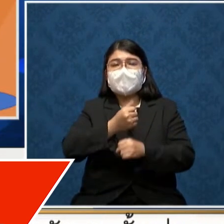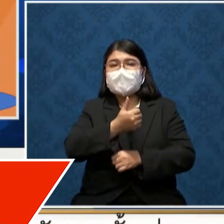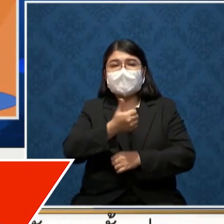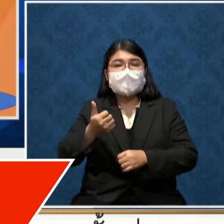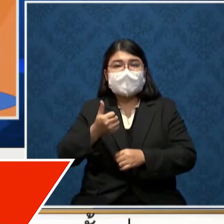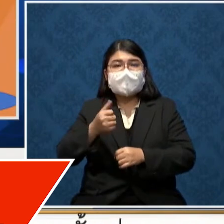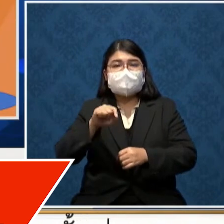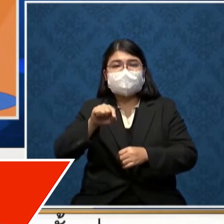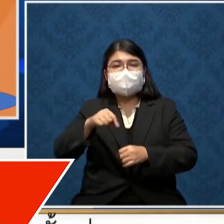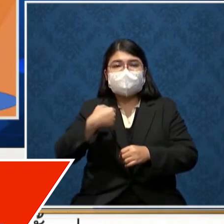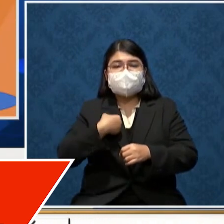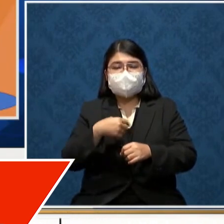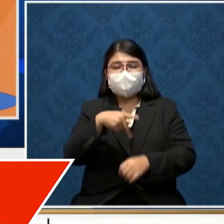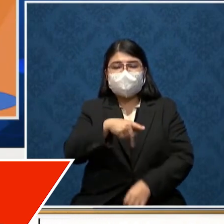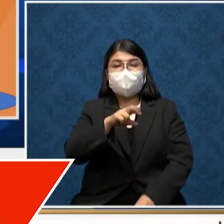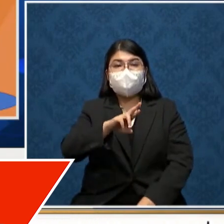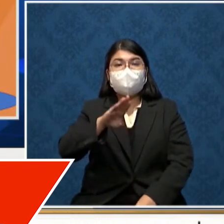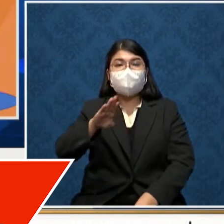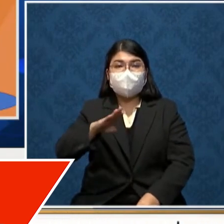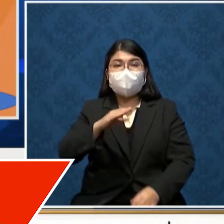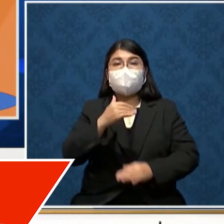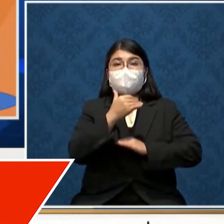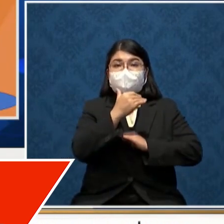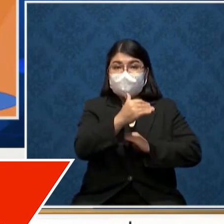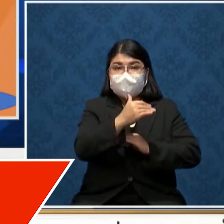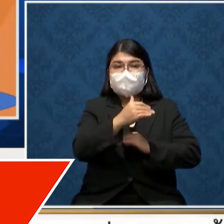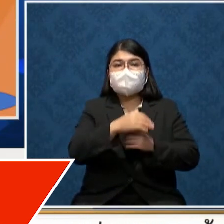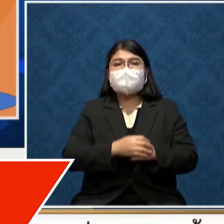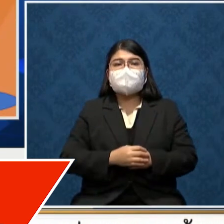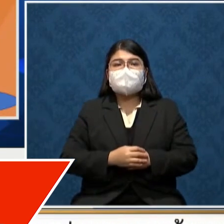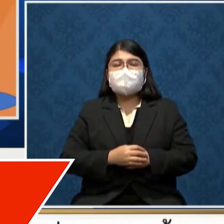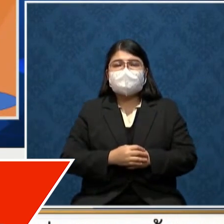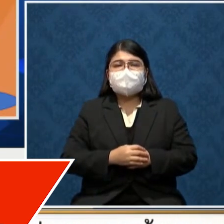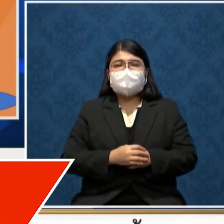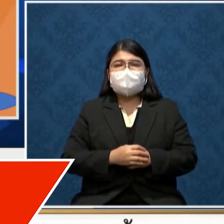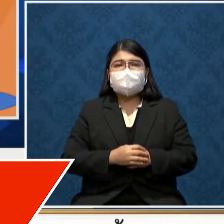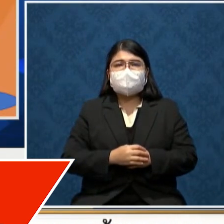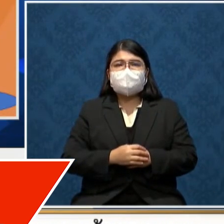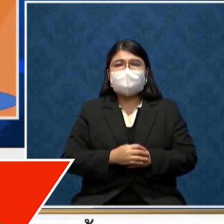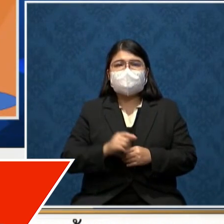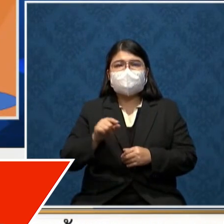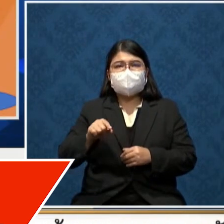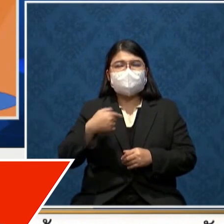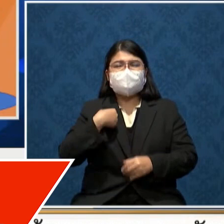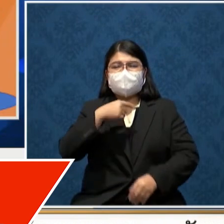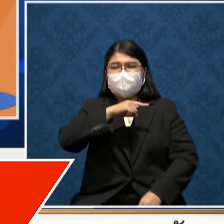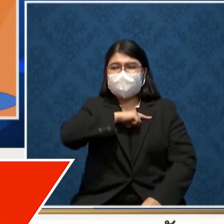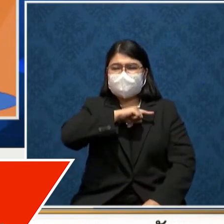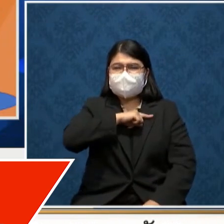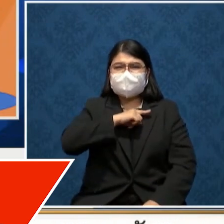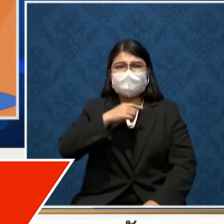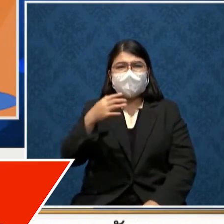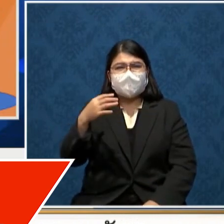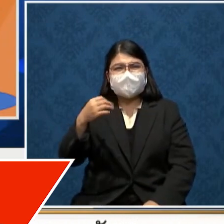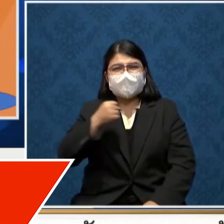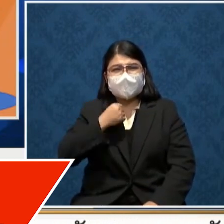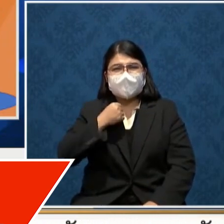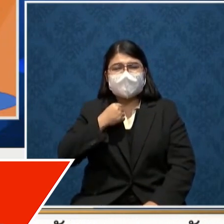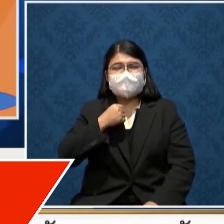ญัตินี้และให้มีหน้าที่และอำนาจเกี่ยวกับ